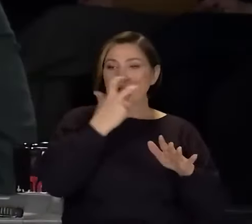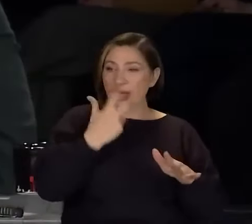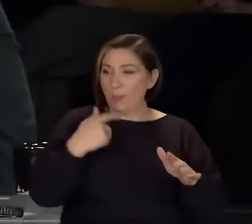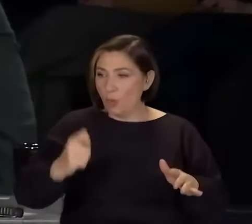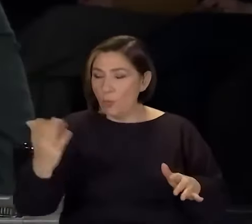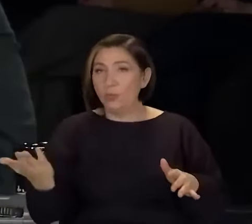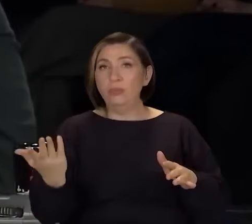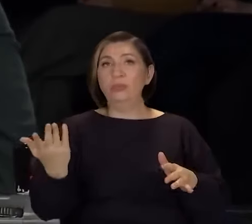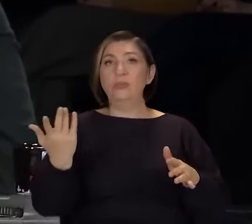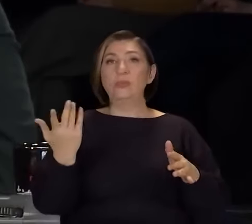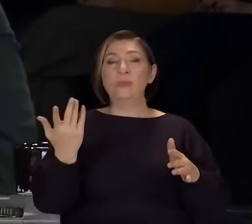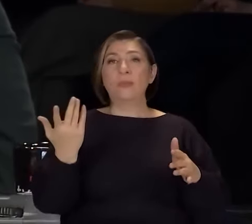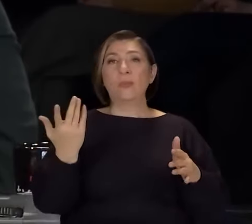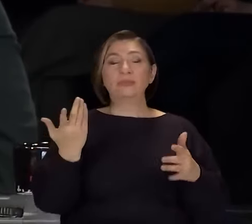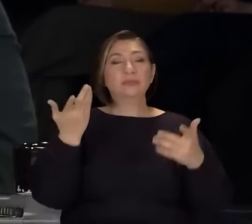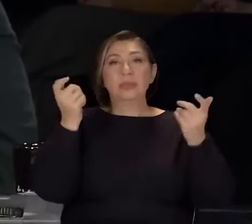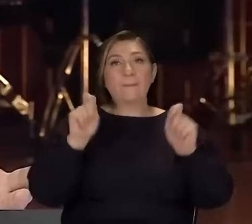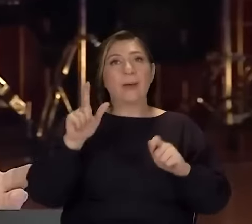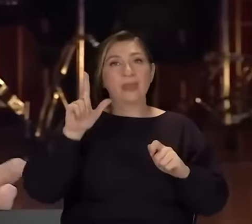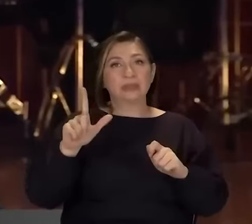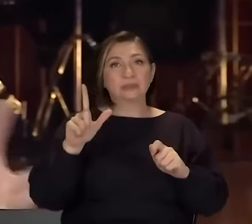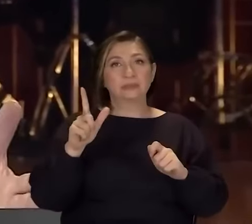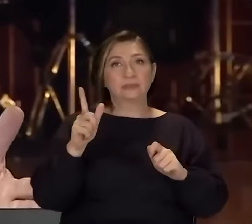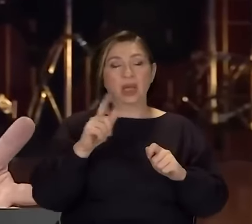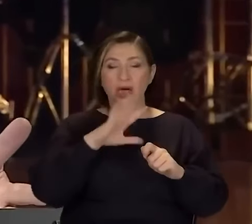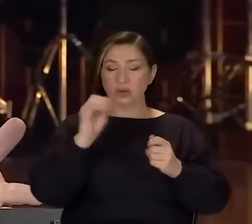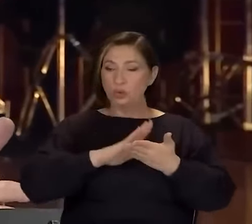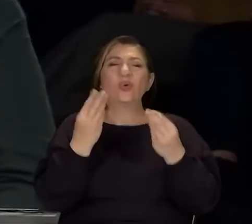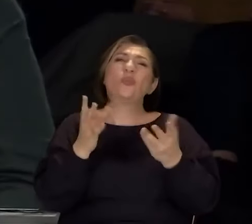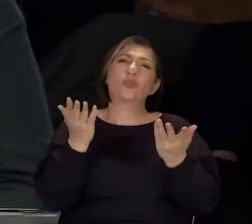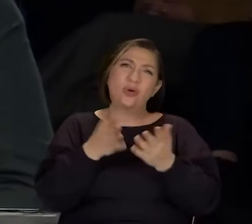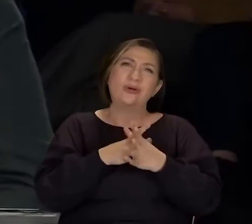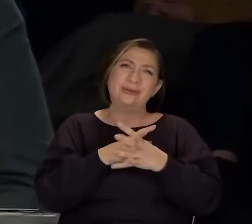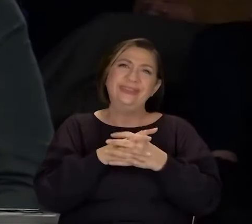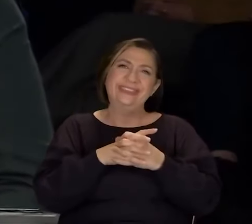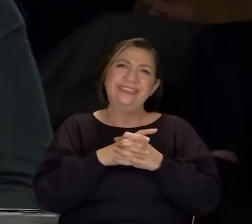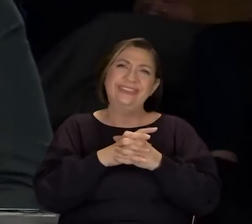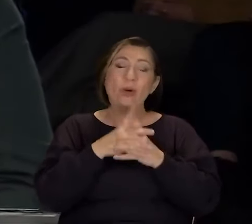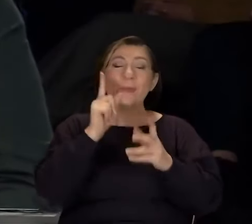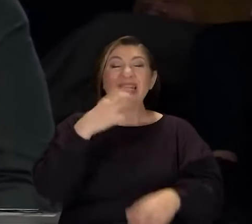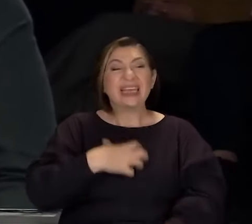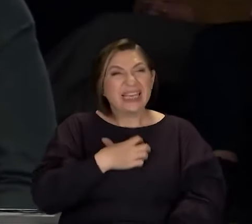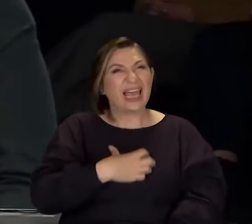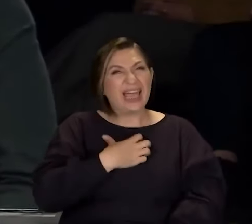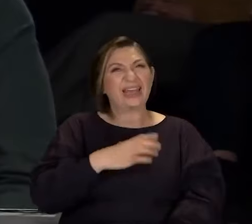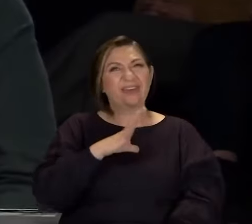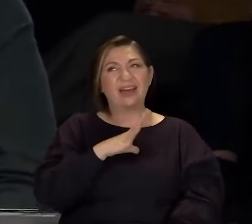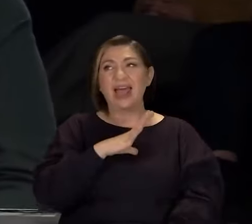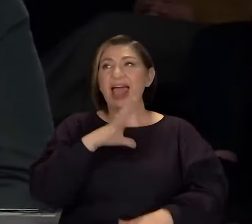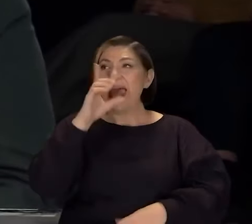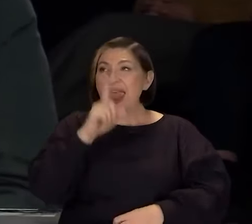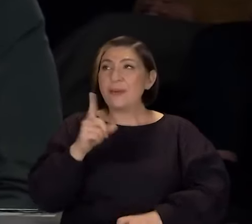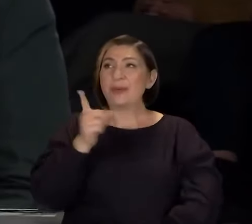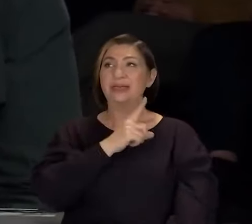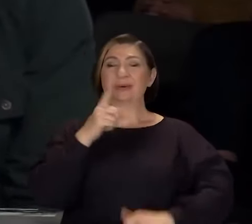sanatçısıyım. Ve o zaman ne olman lazım yani? Mesela her şeyin düzenli olması. Şöyle kaygılar oluyor. En